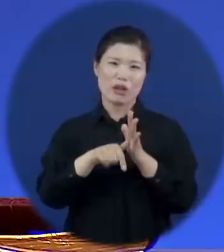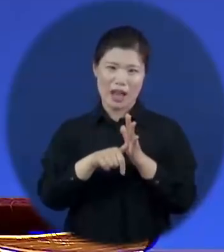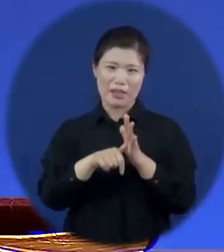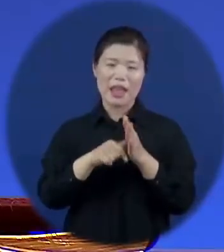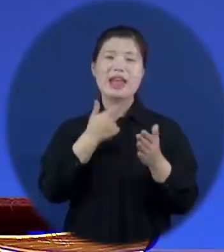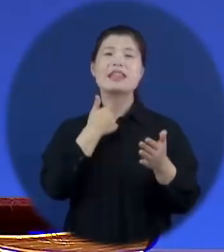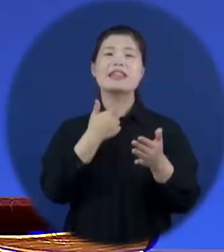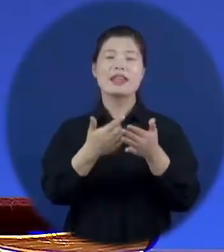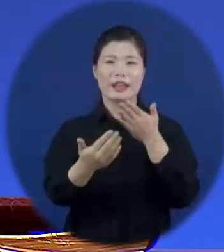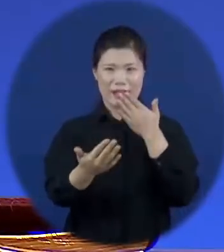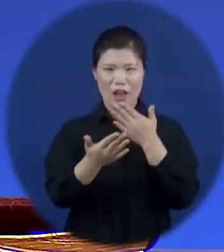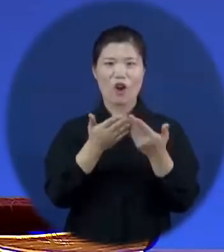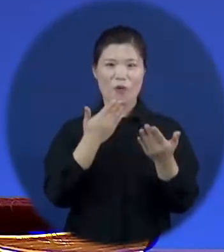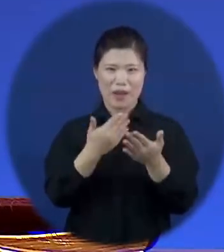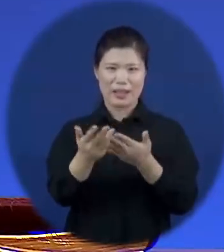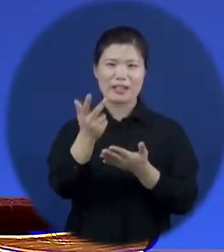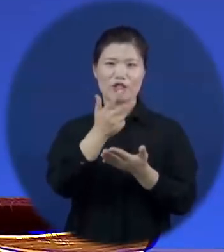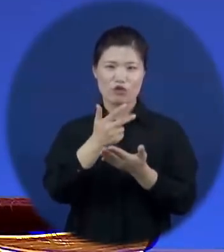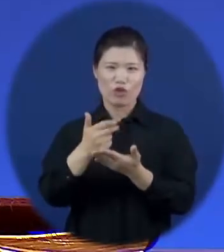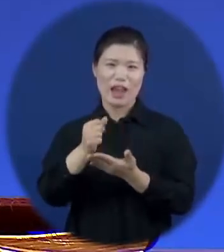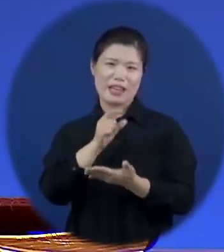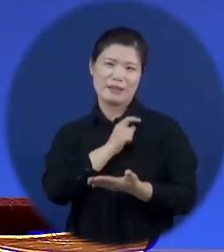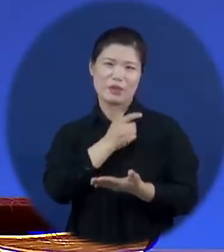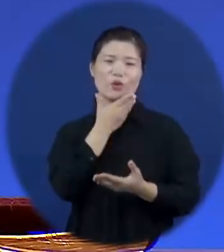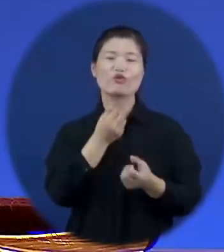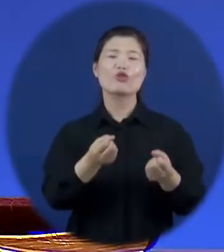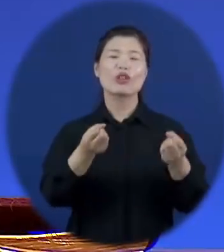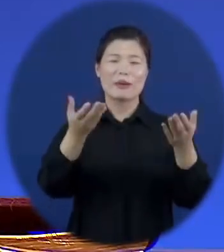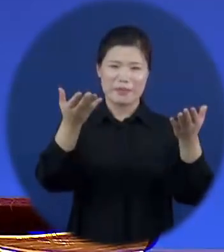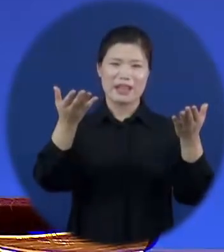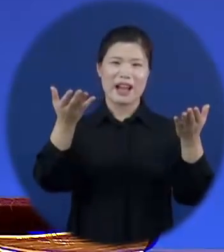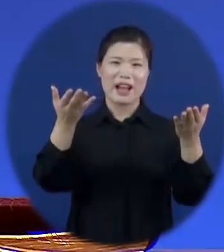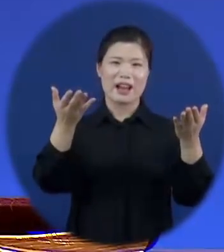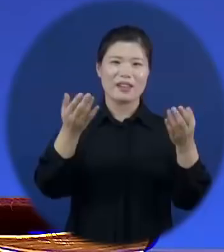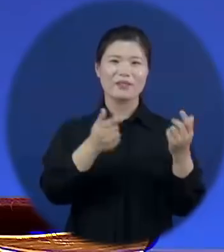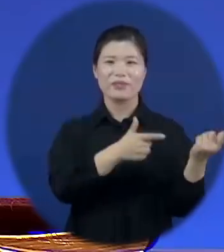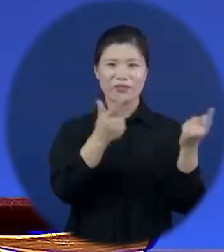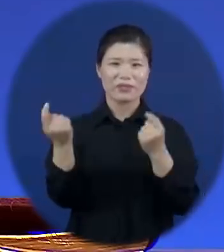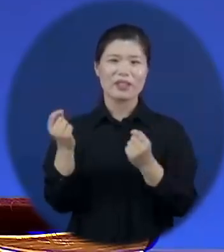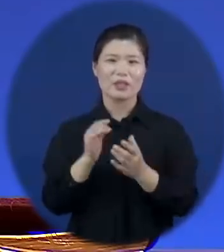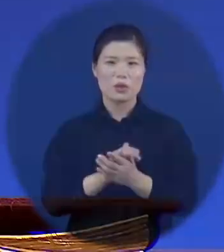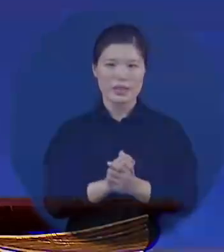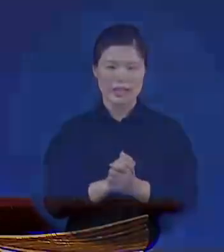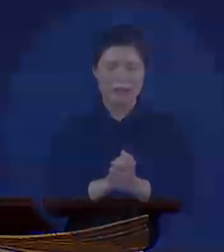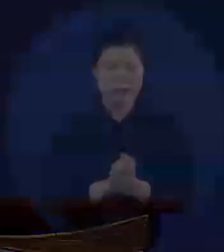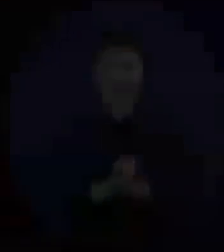매순간 경험하기를 주의 이름으로 축원합니다. 기도하십시다.